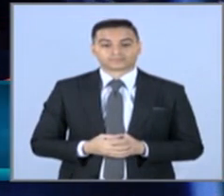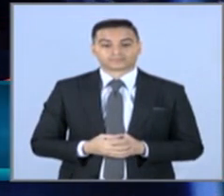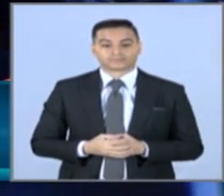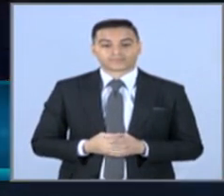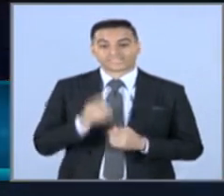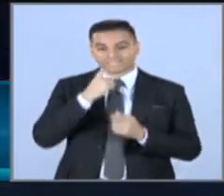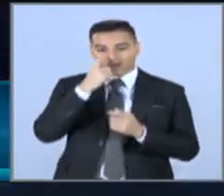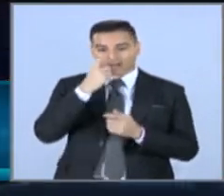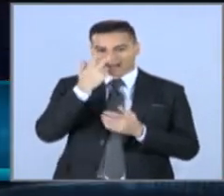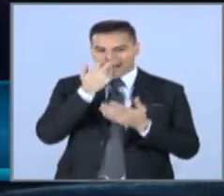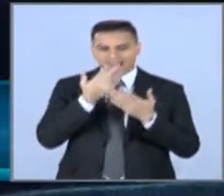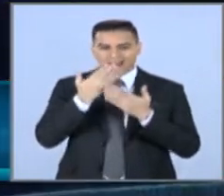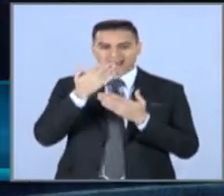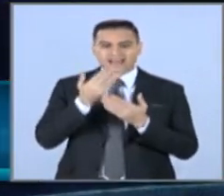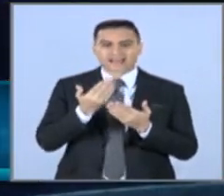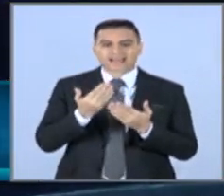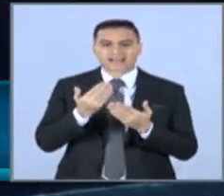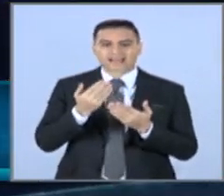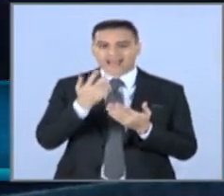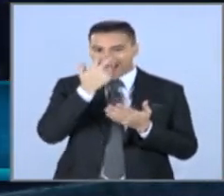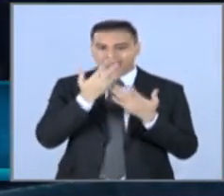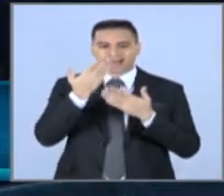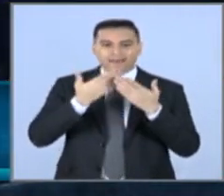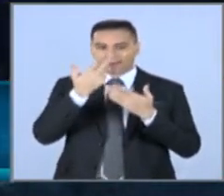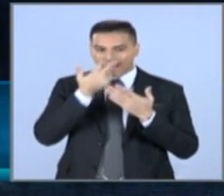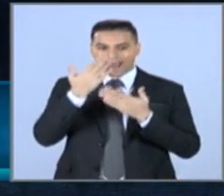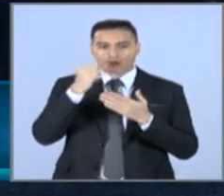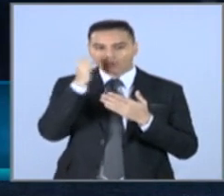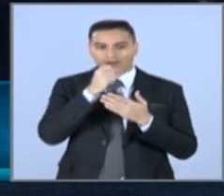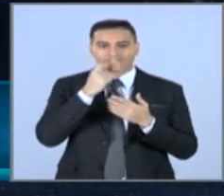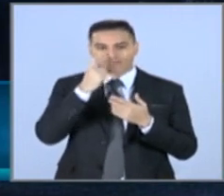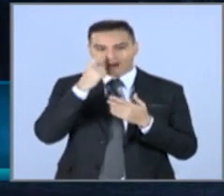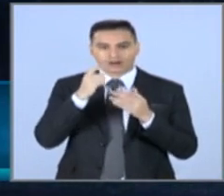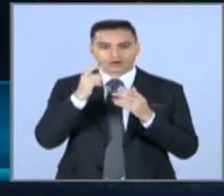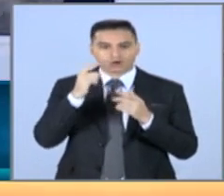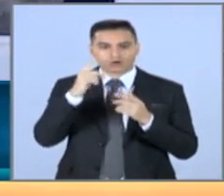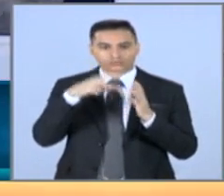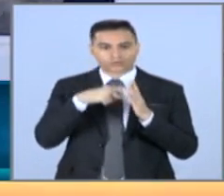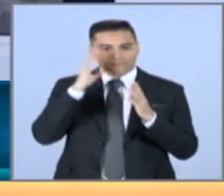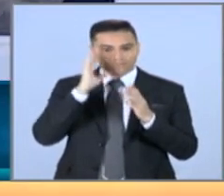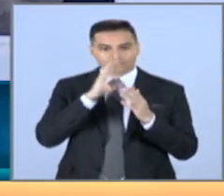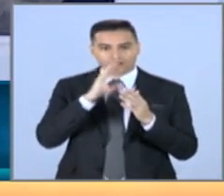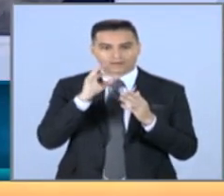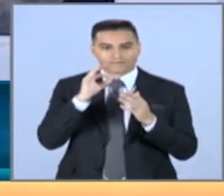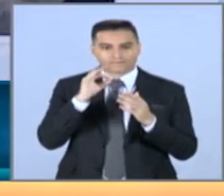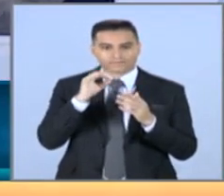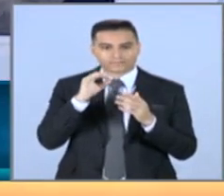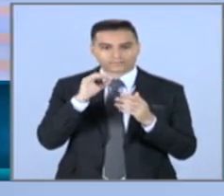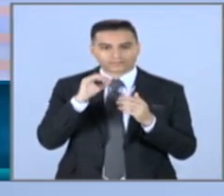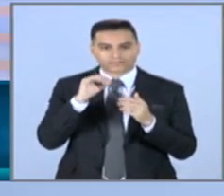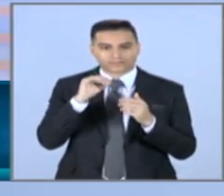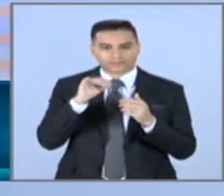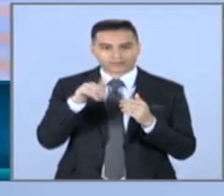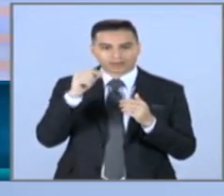فنون، كان يا مكان هي أغنية المطربة سورية، فمن هي؟ رنا خطفت البازر. ميادة الحناوي.